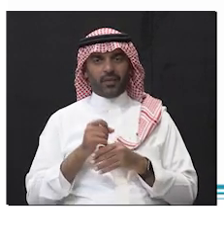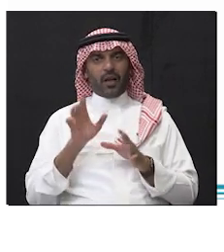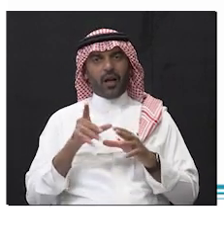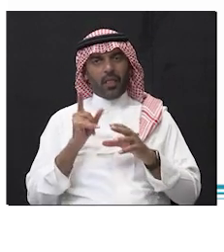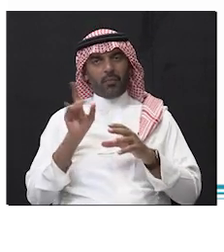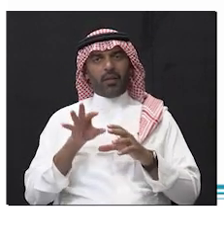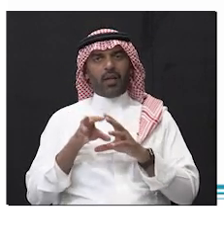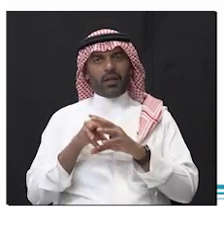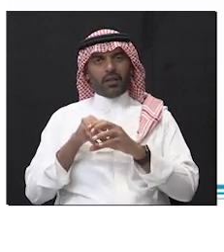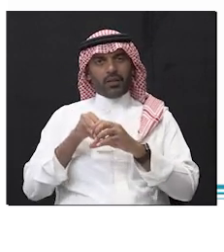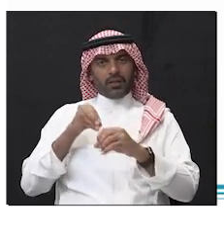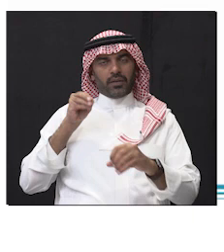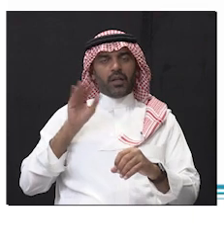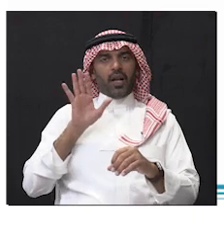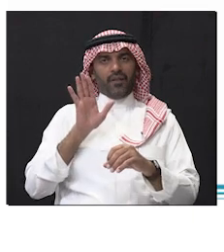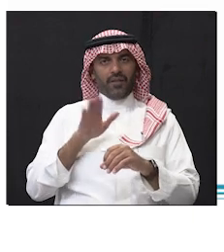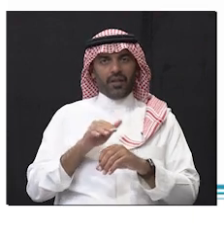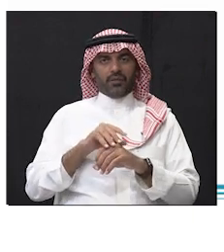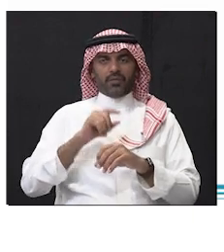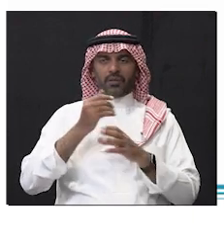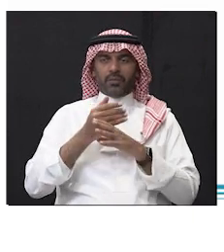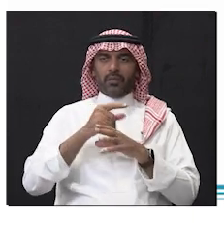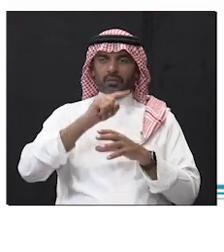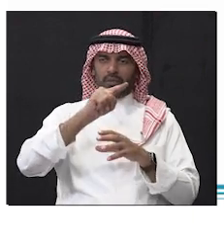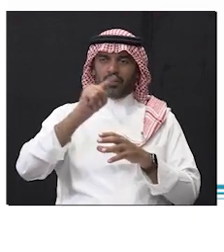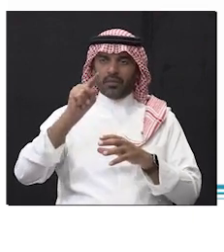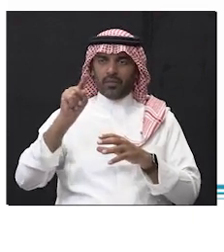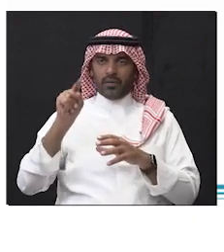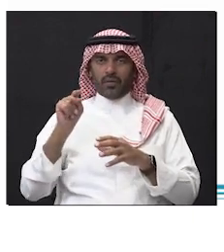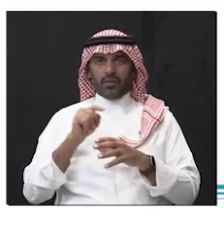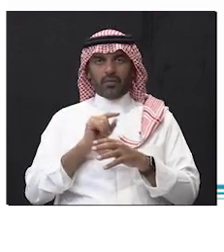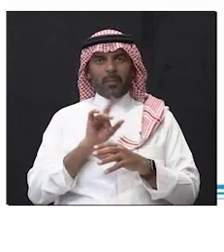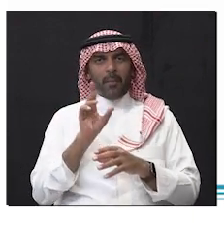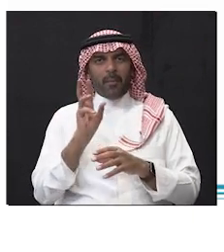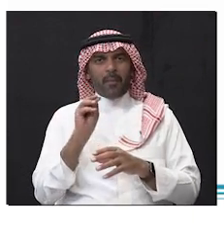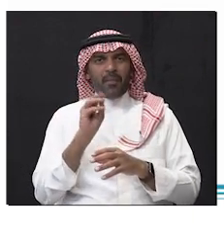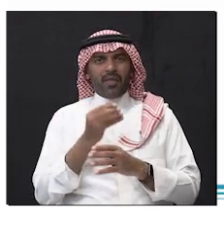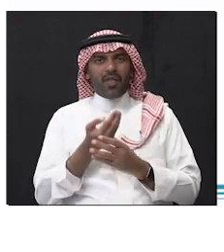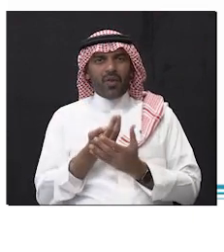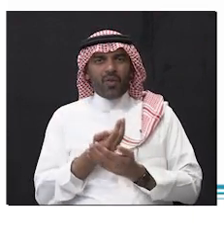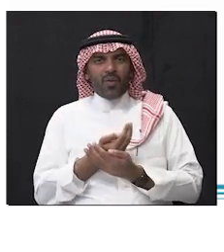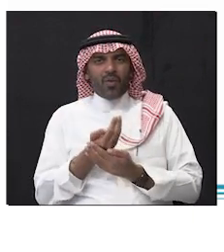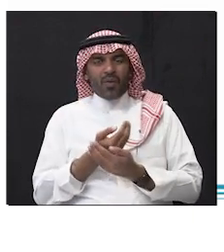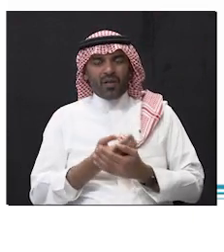بعملية الانسلاخ. أحسنتم. ويطلق على هذه العملية بالتحول